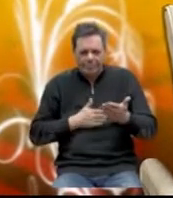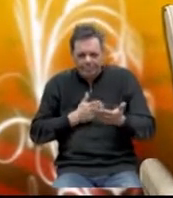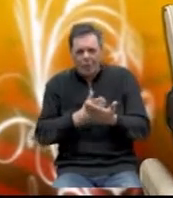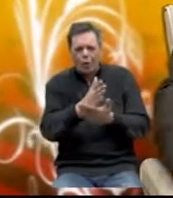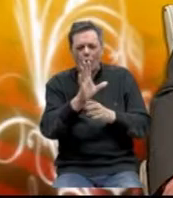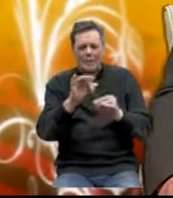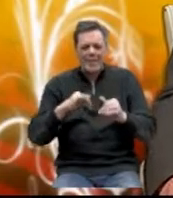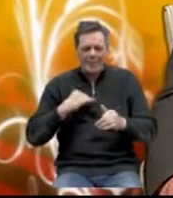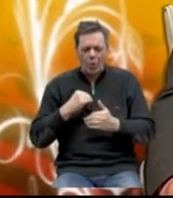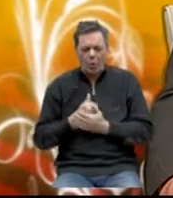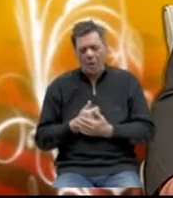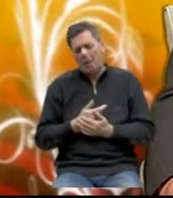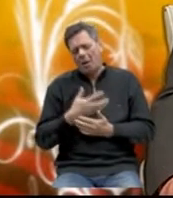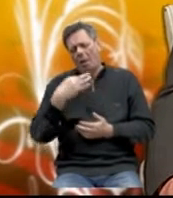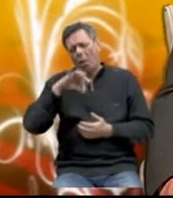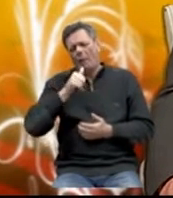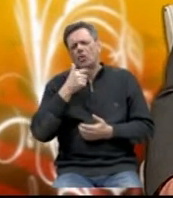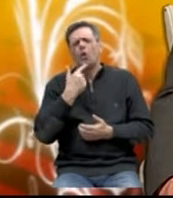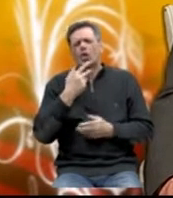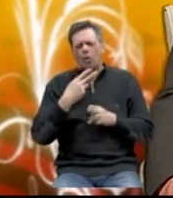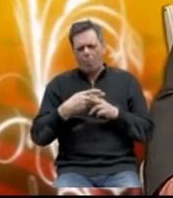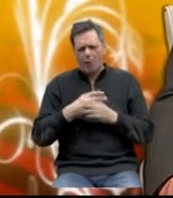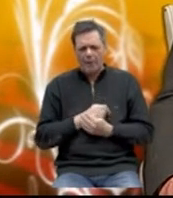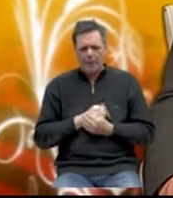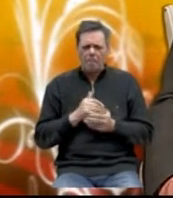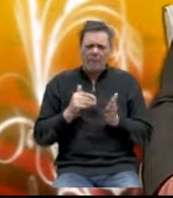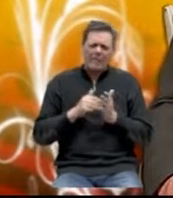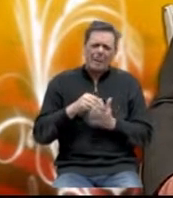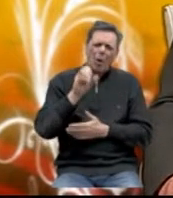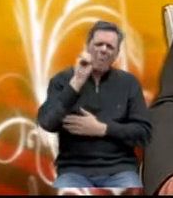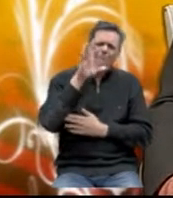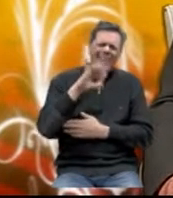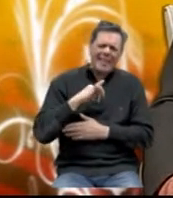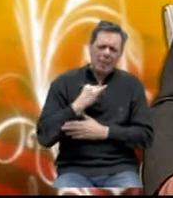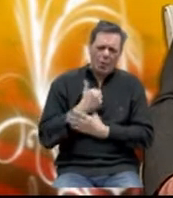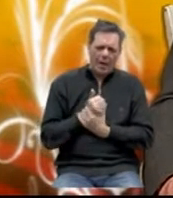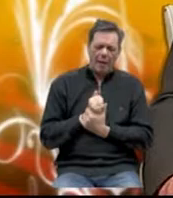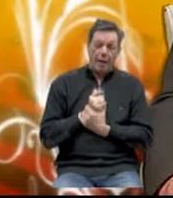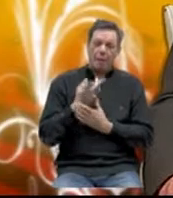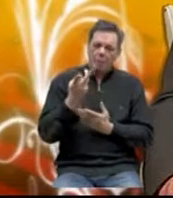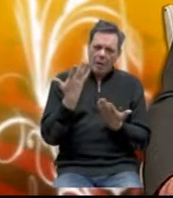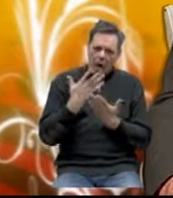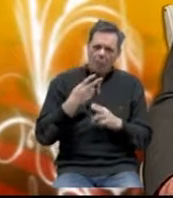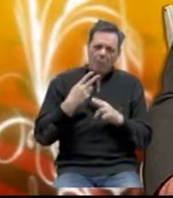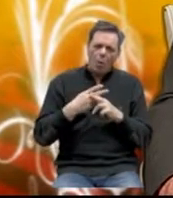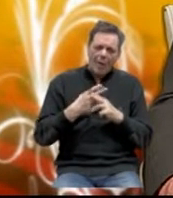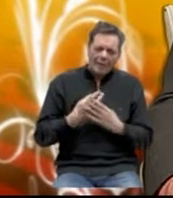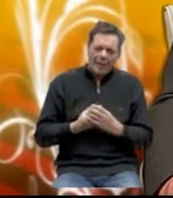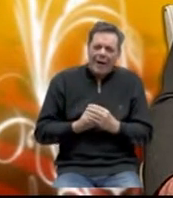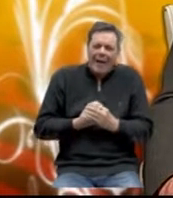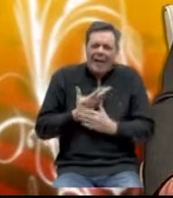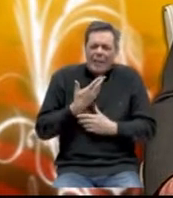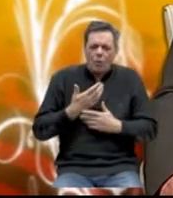naravno o regulaciji šećerne bolesti. Trebalo je otprilike 15 godina da bolesnik razvije komplikacije